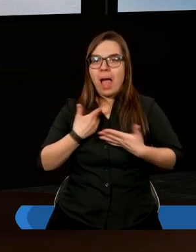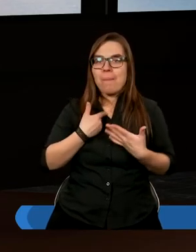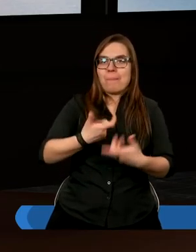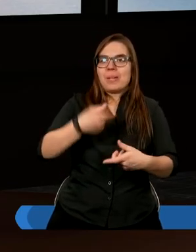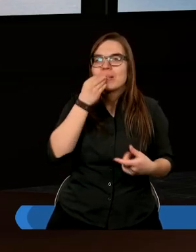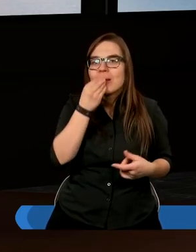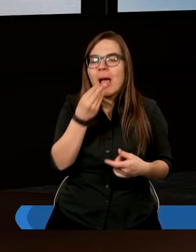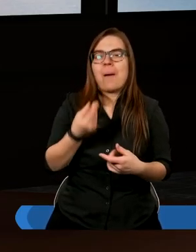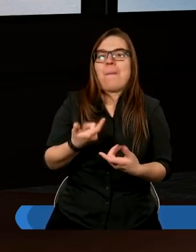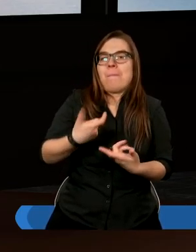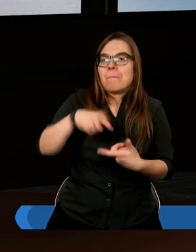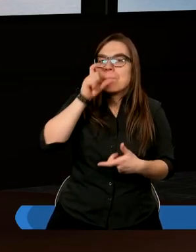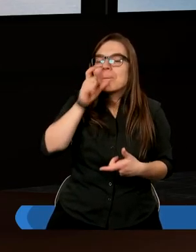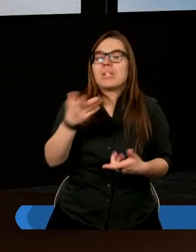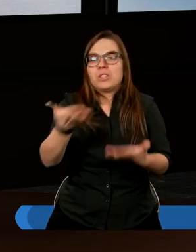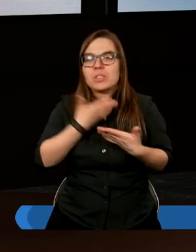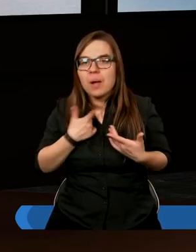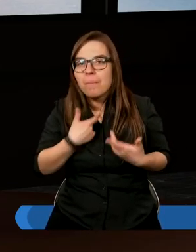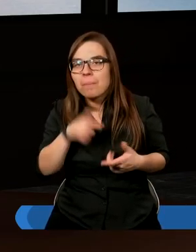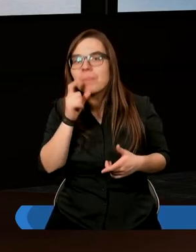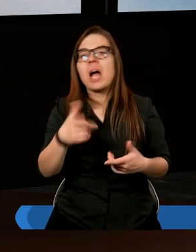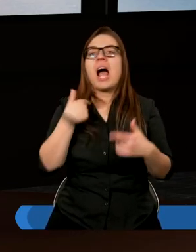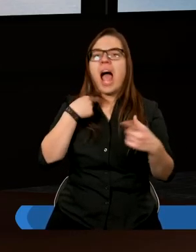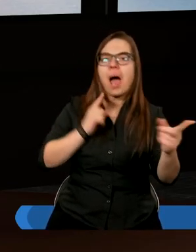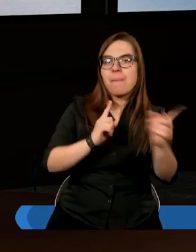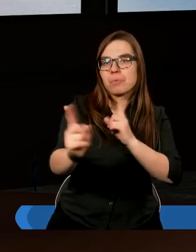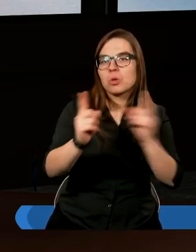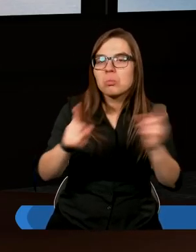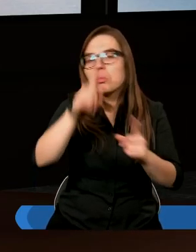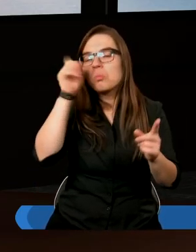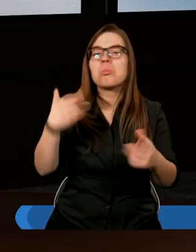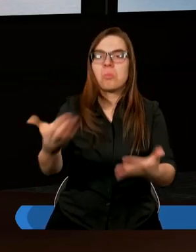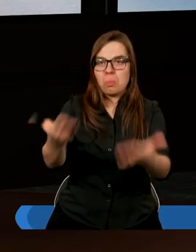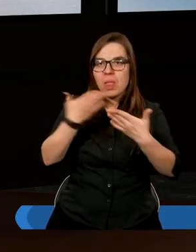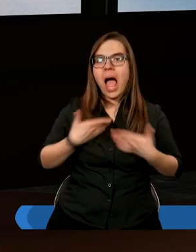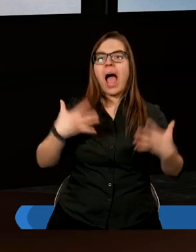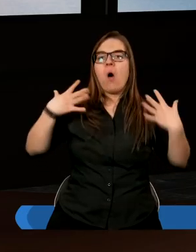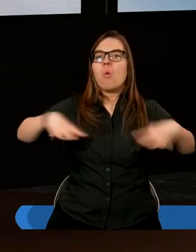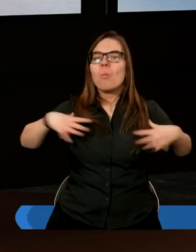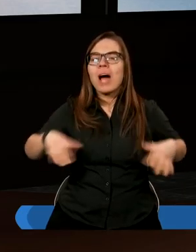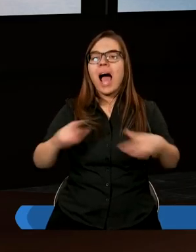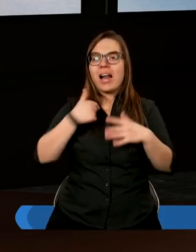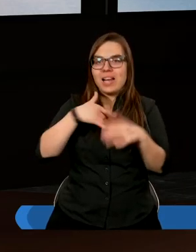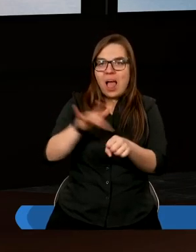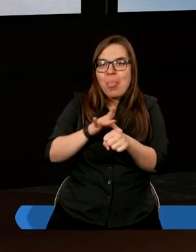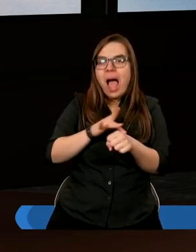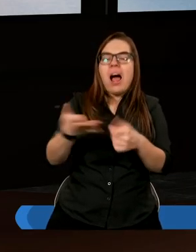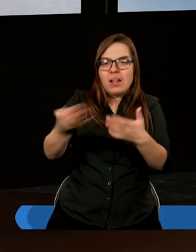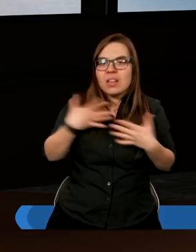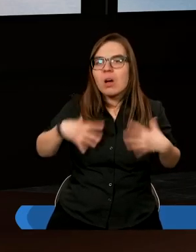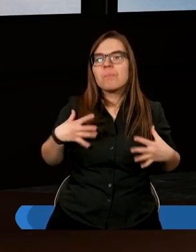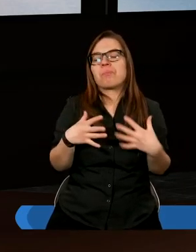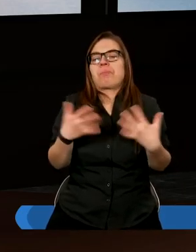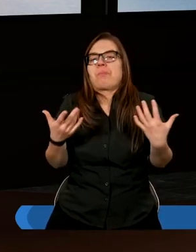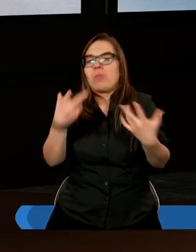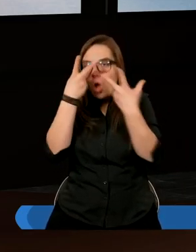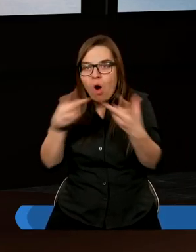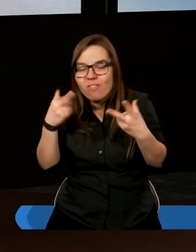daliście mi pić byłem przychodniem a przyjęliście mnie byłem nagi a przychodzialiście mnie byłem chory a